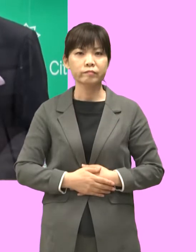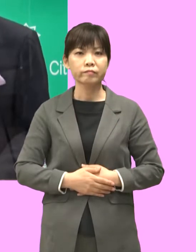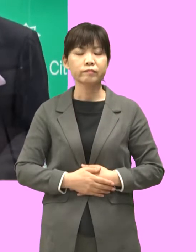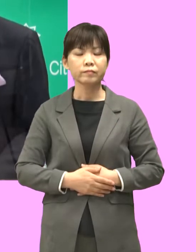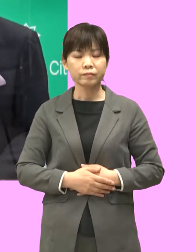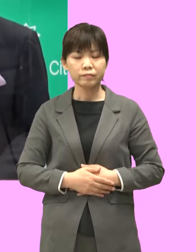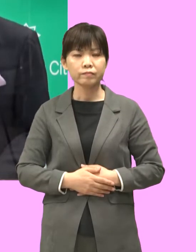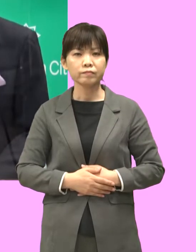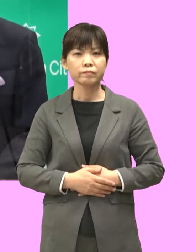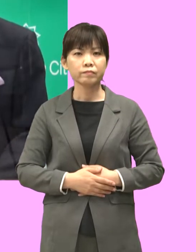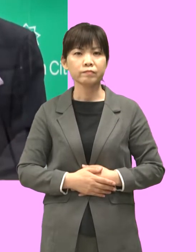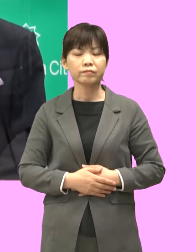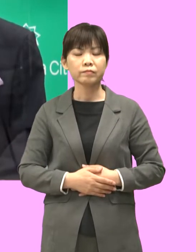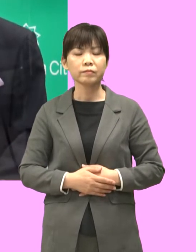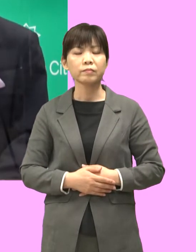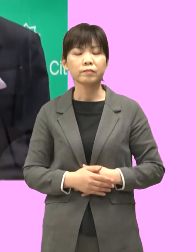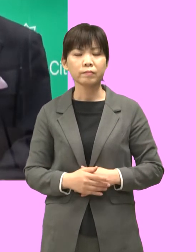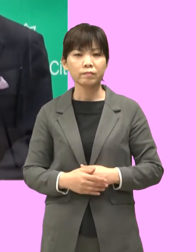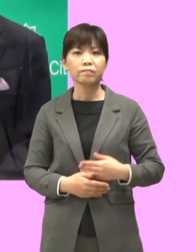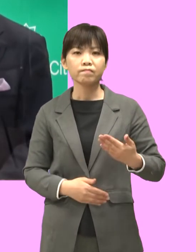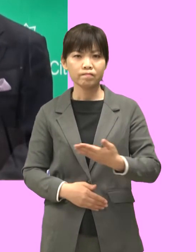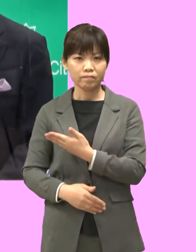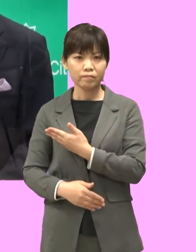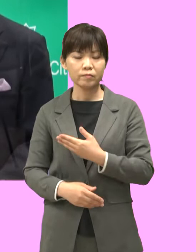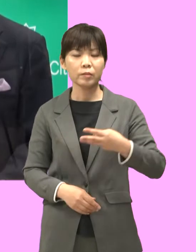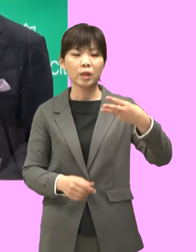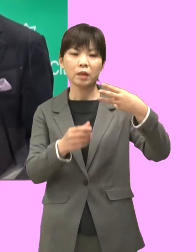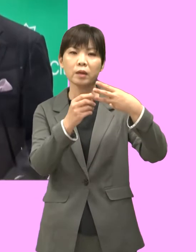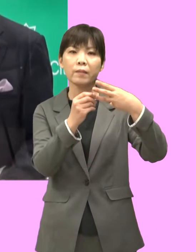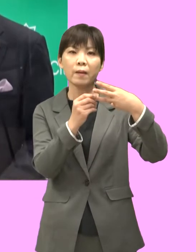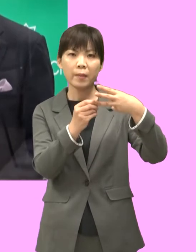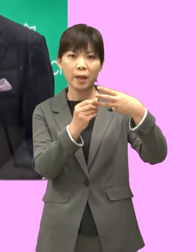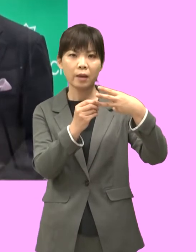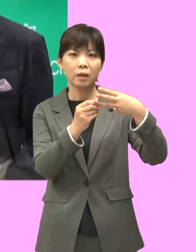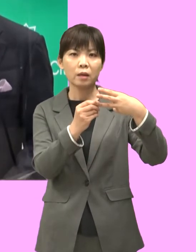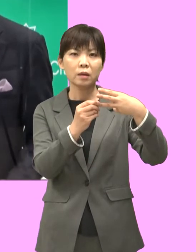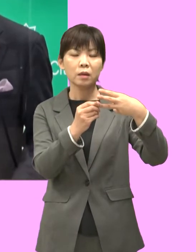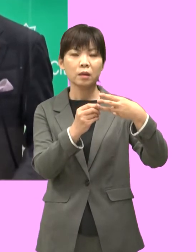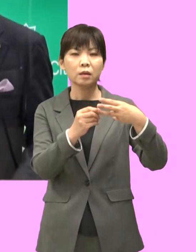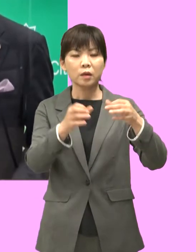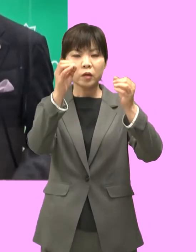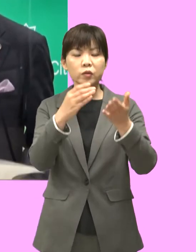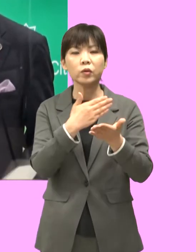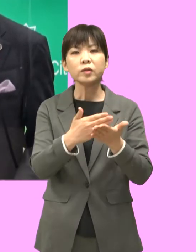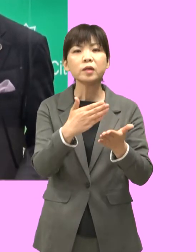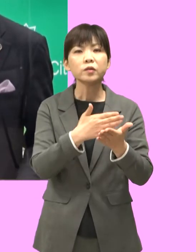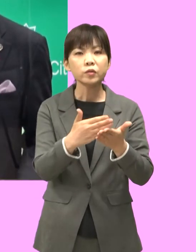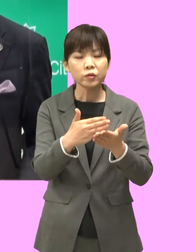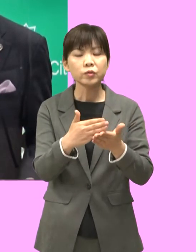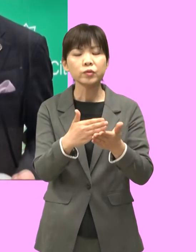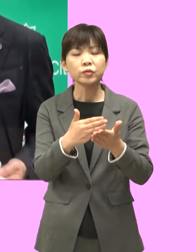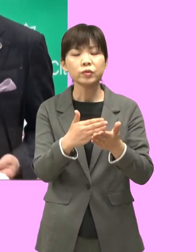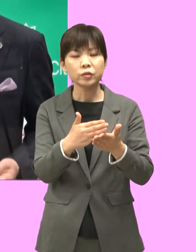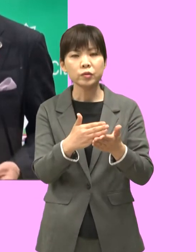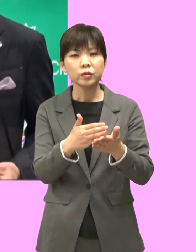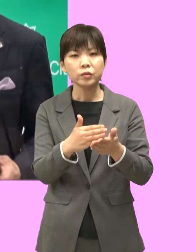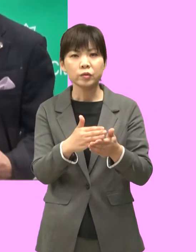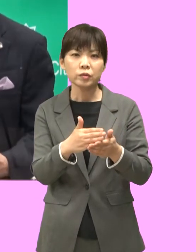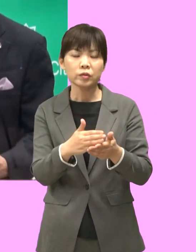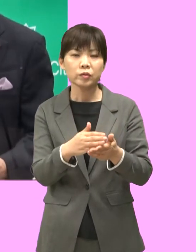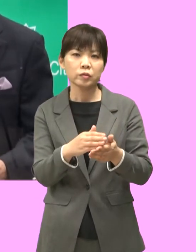ありがとうございます。あと3番目についてだったんですけれども、 はい、 除雪の、まあ、補助ということ、予算120万